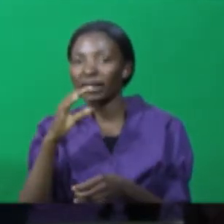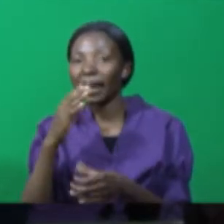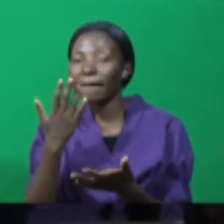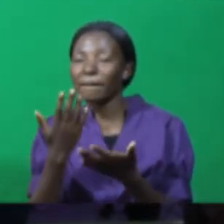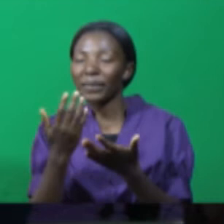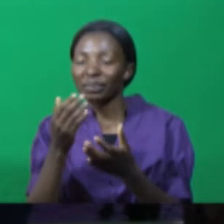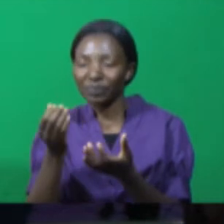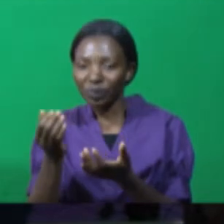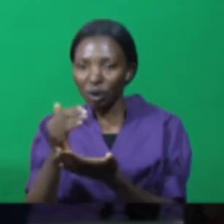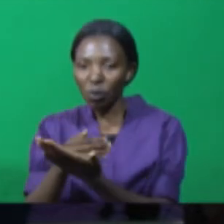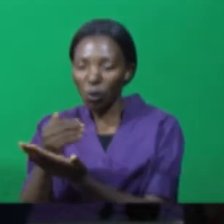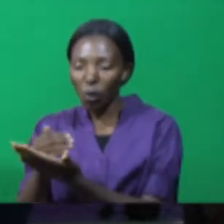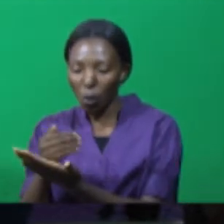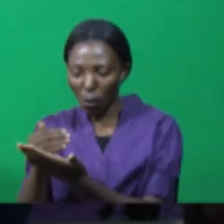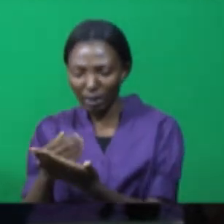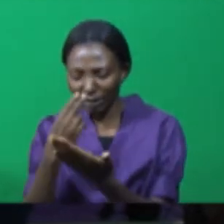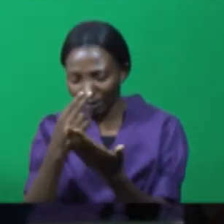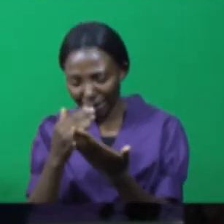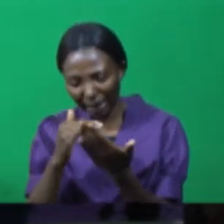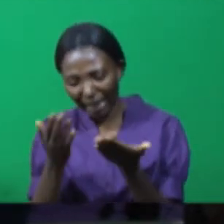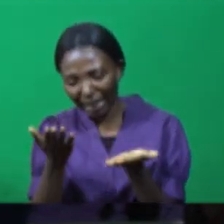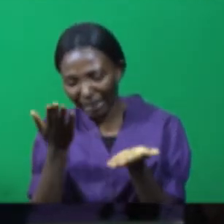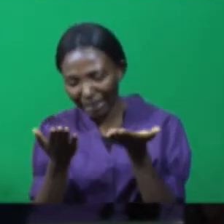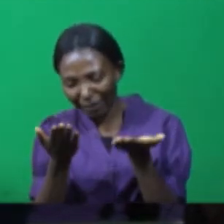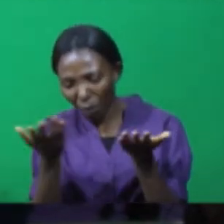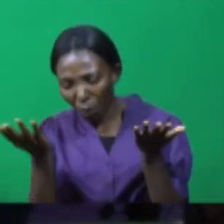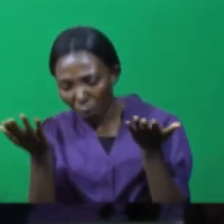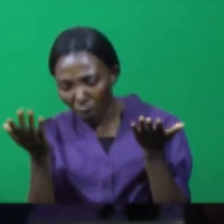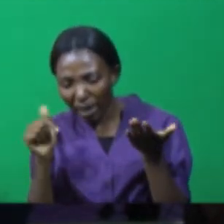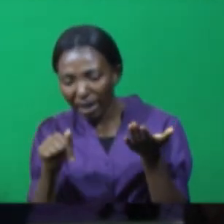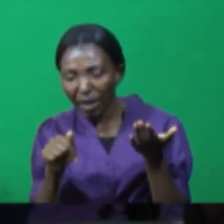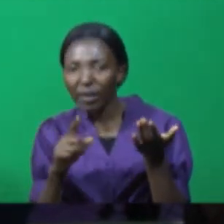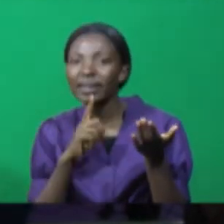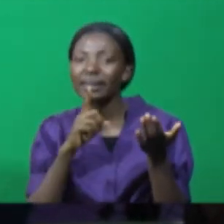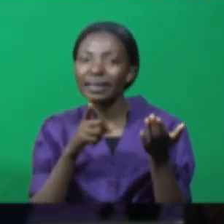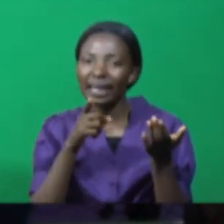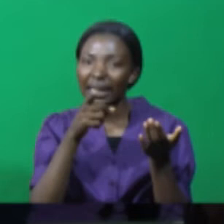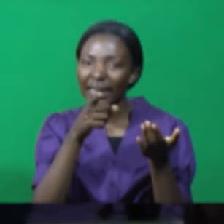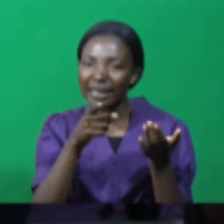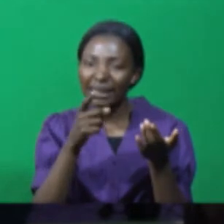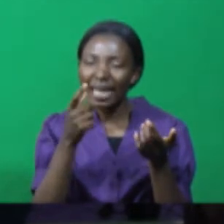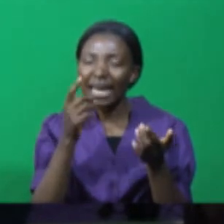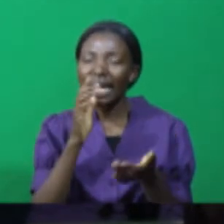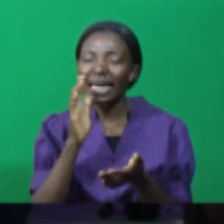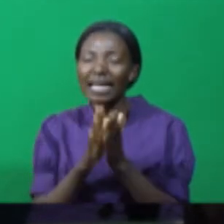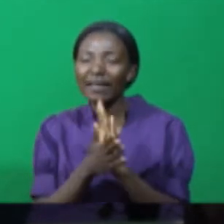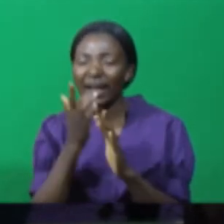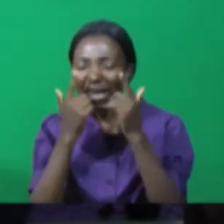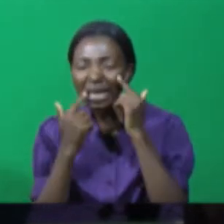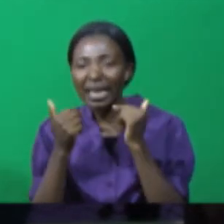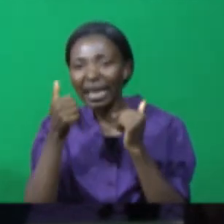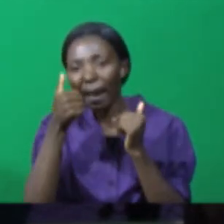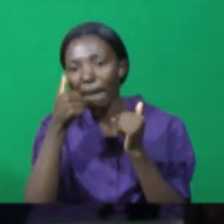grass oita achitarisa level yacho kuti apa uchafanira kuti misodzi iwande kudarika